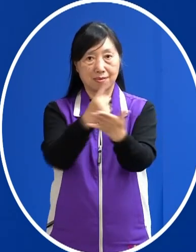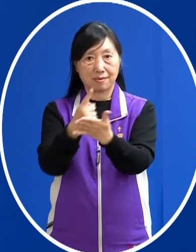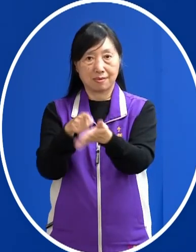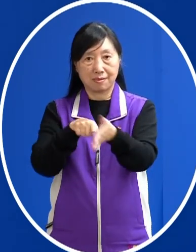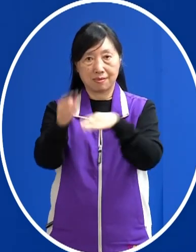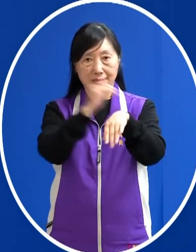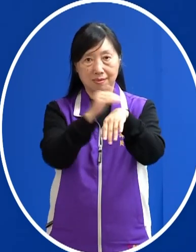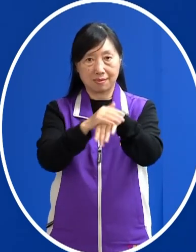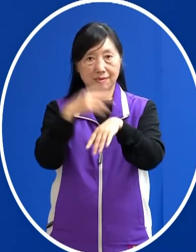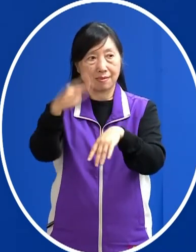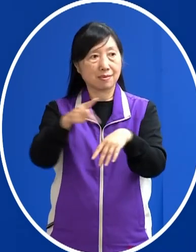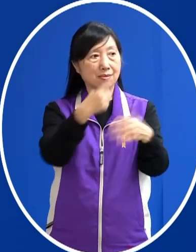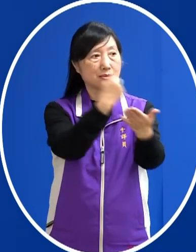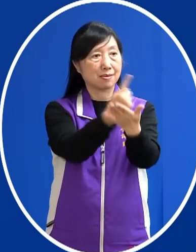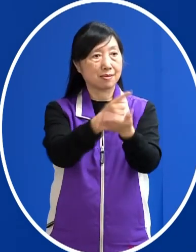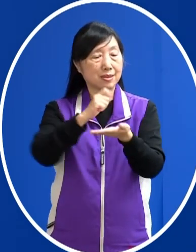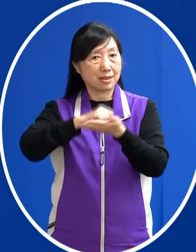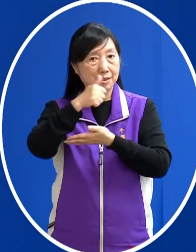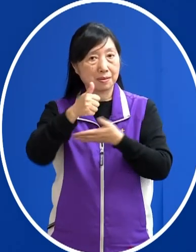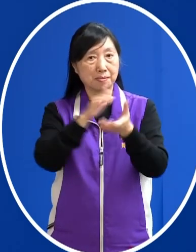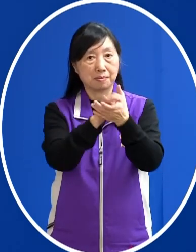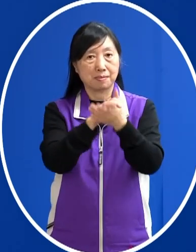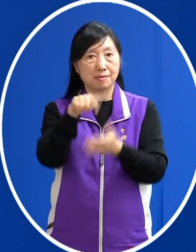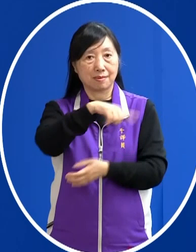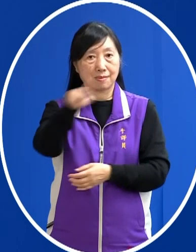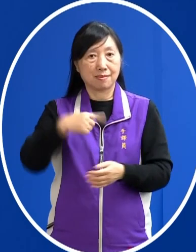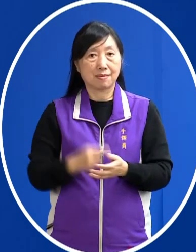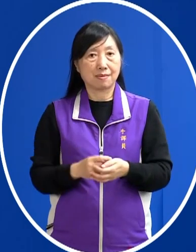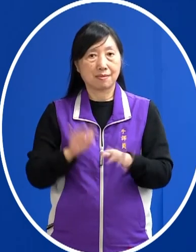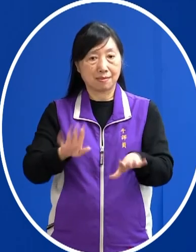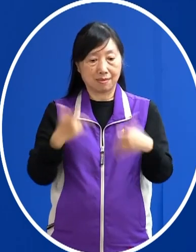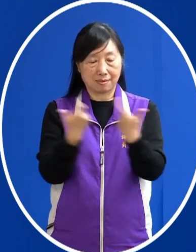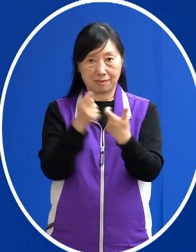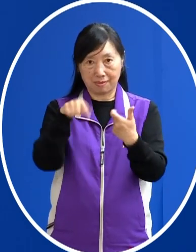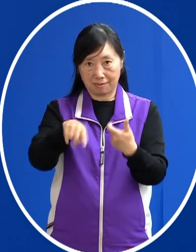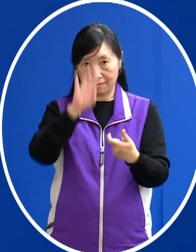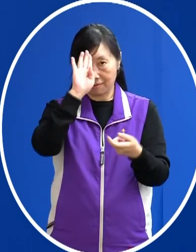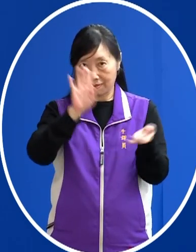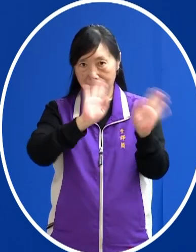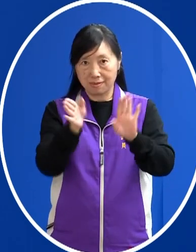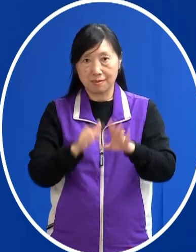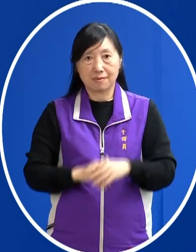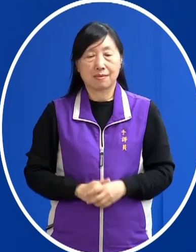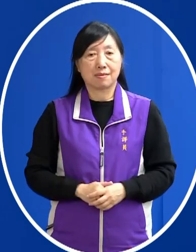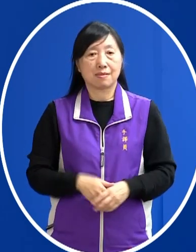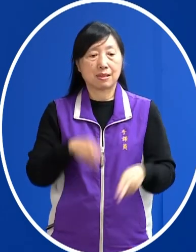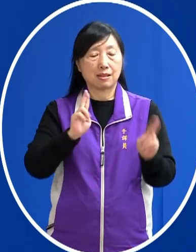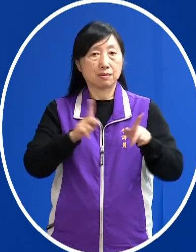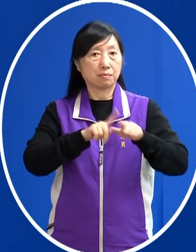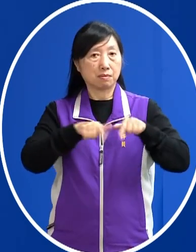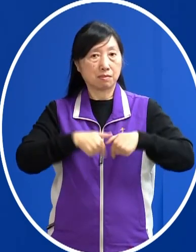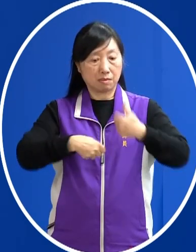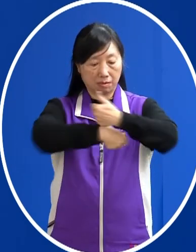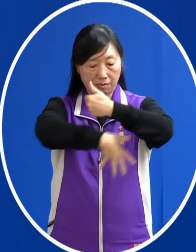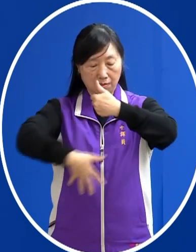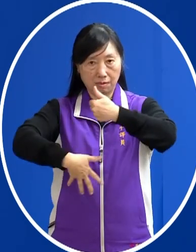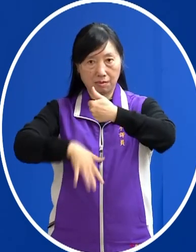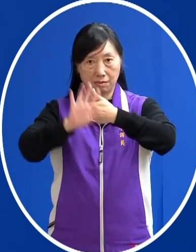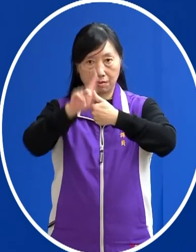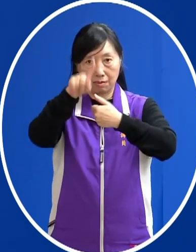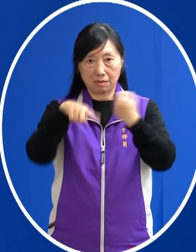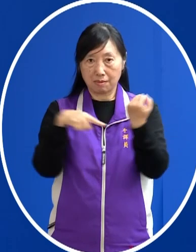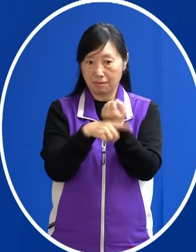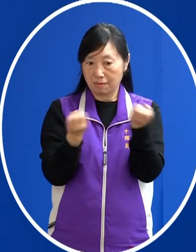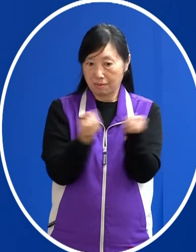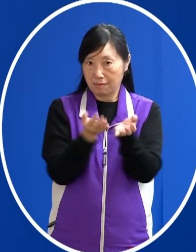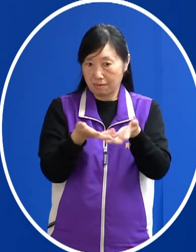所有的媒体朋友。那因应这一波的疫情，那在指挥中心下面，我们有个研发